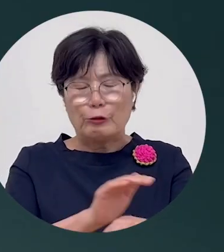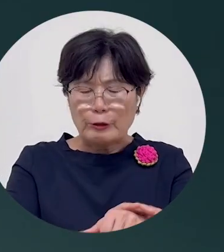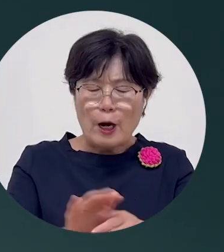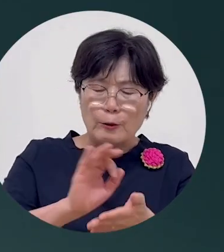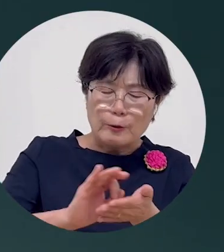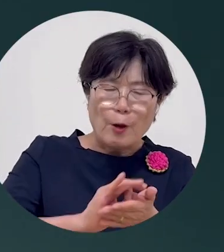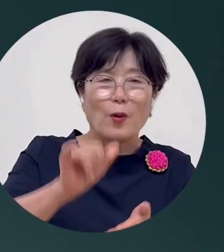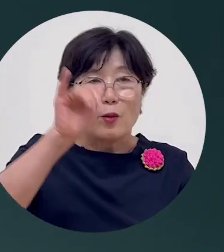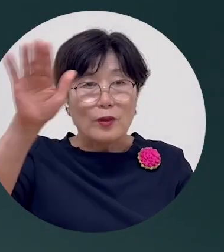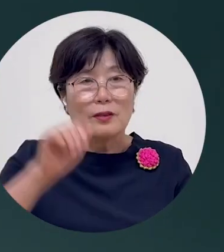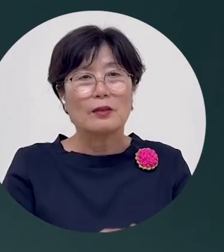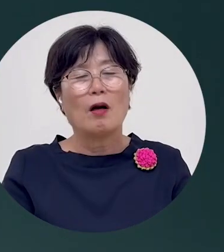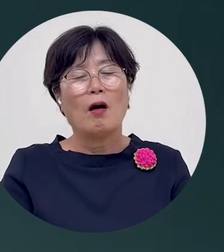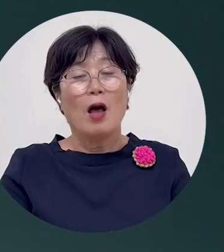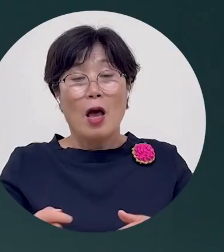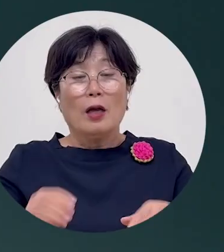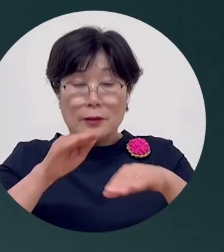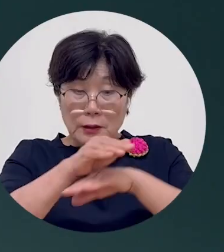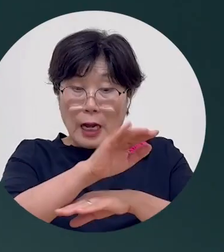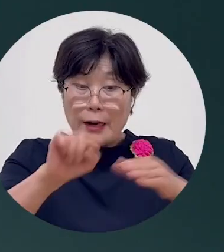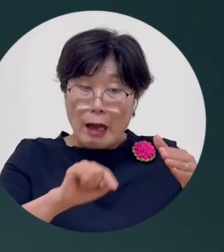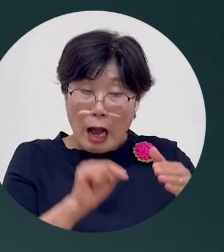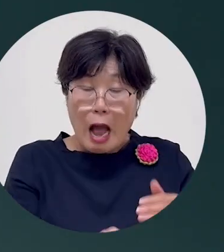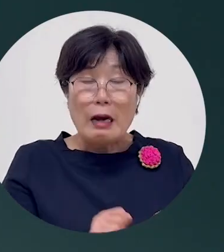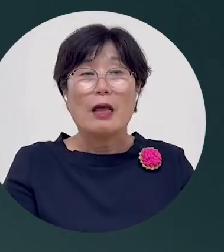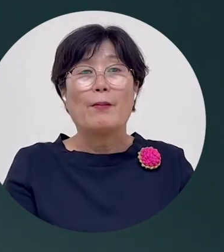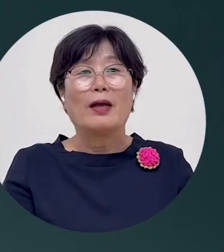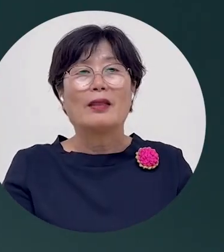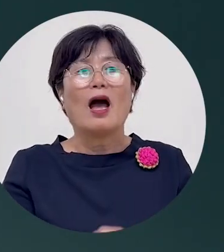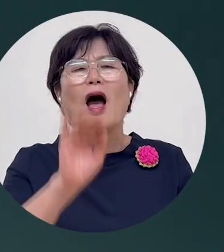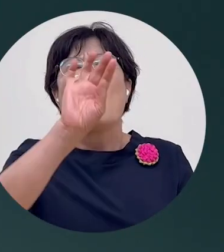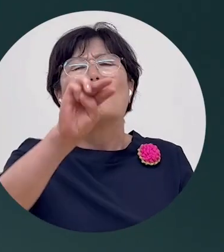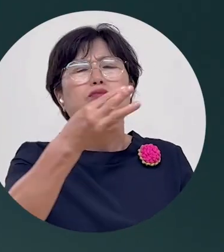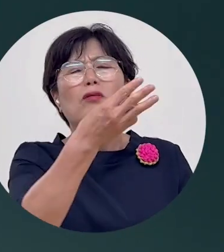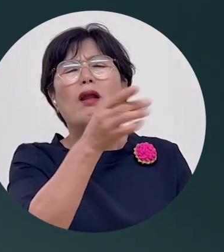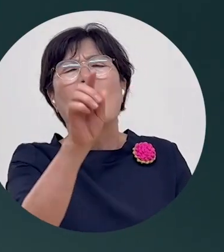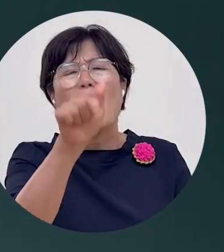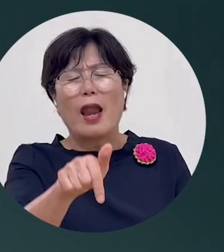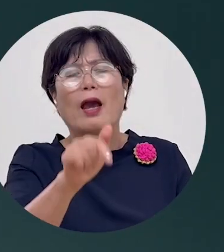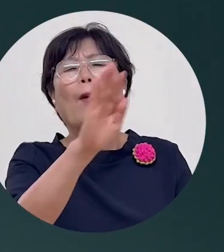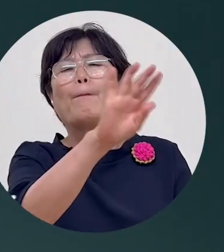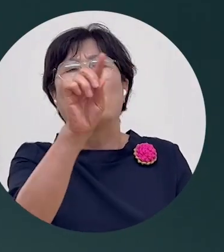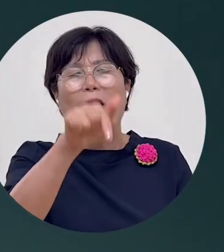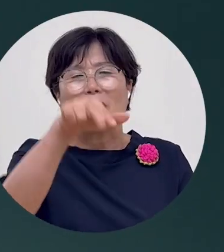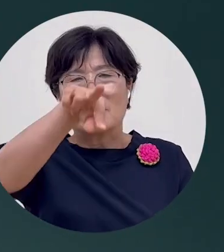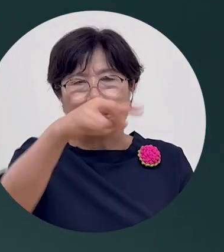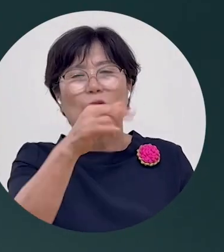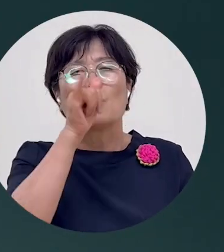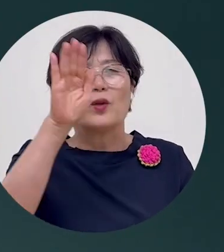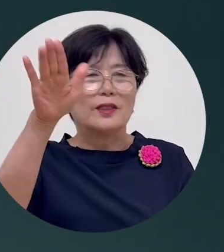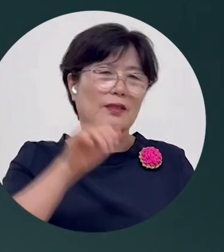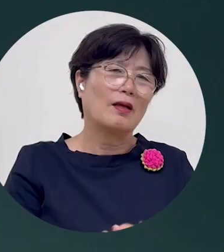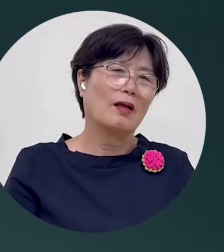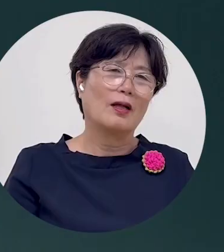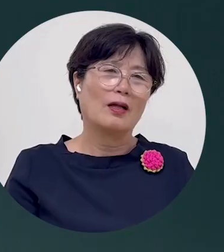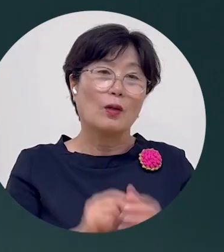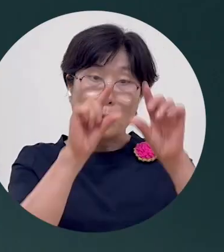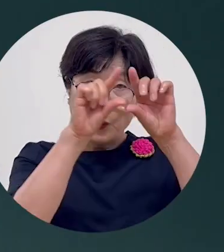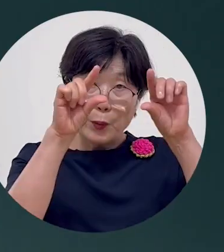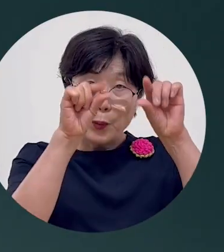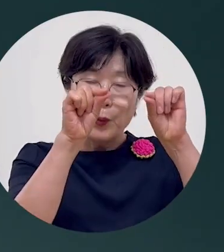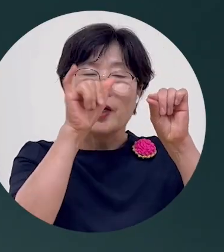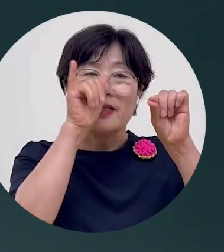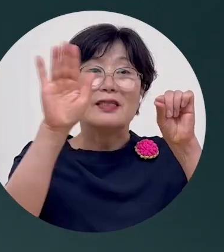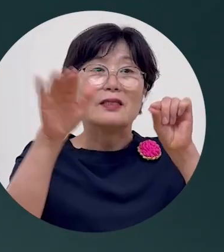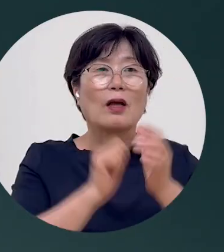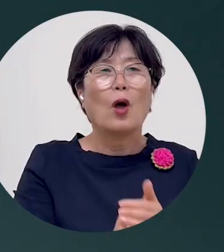차량마다 여러분 장착된 블랙박스도 마찬가지입니다. 그러나 그런 좋은